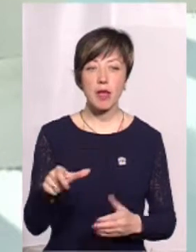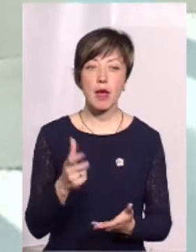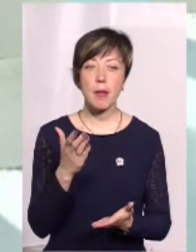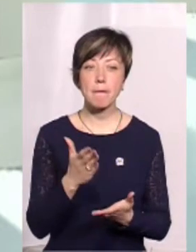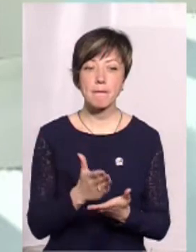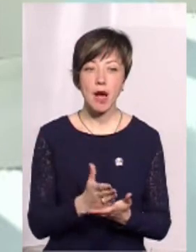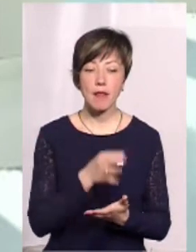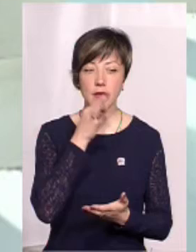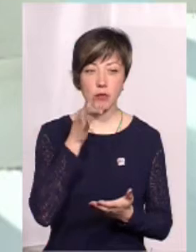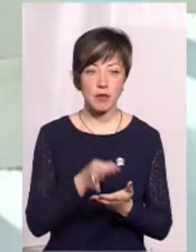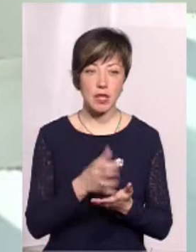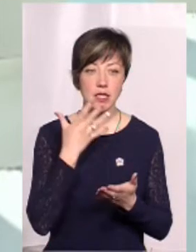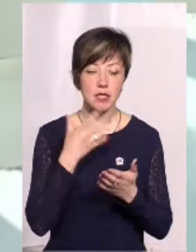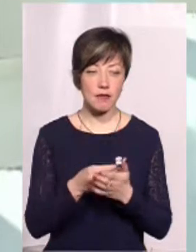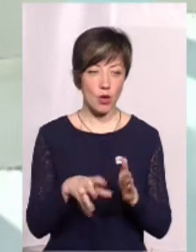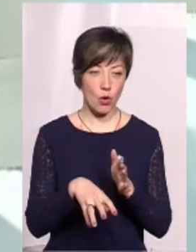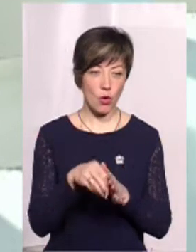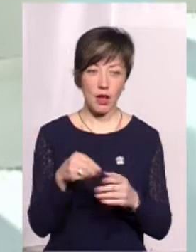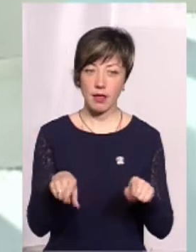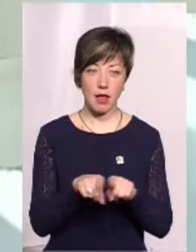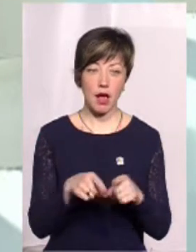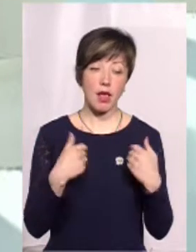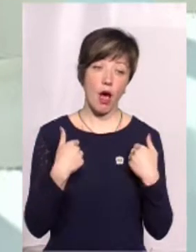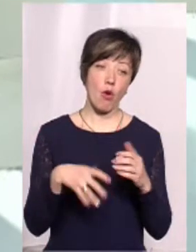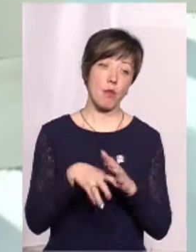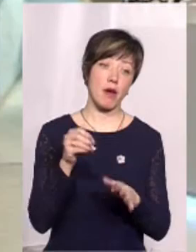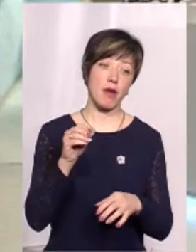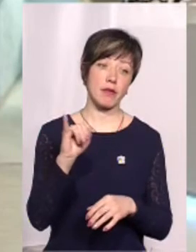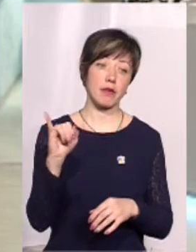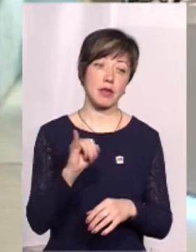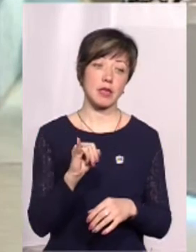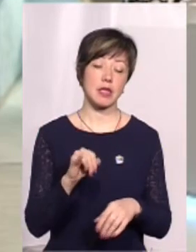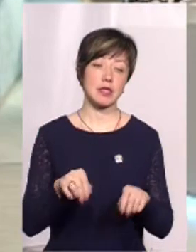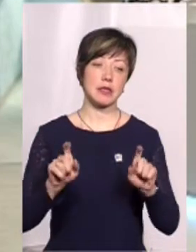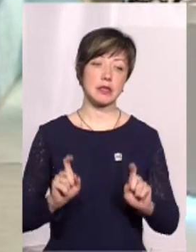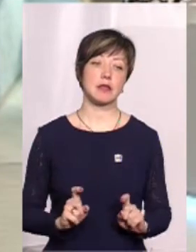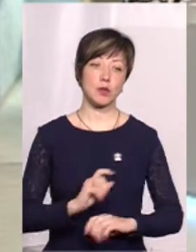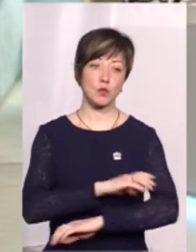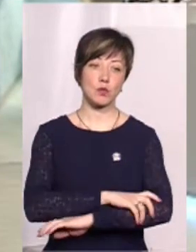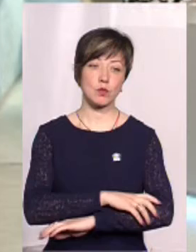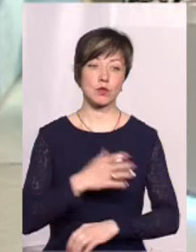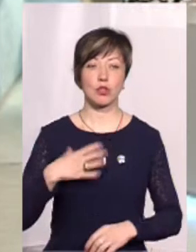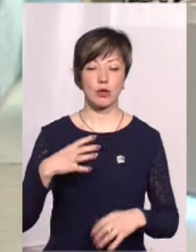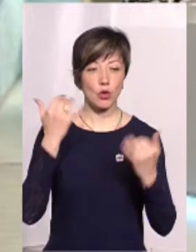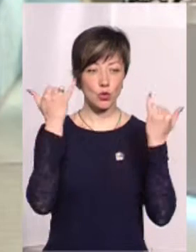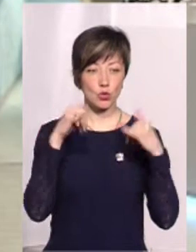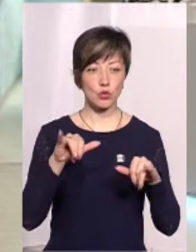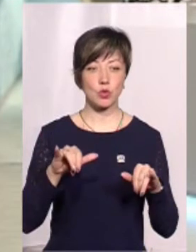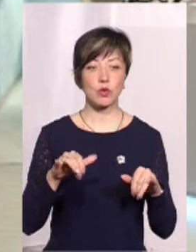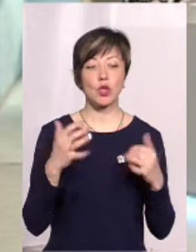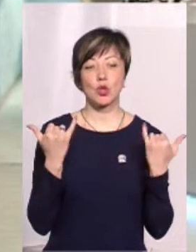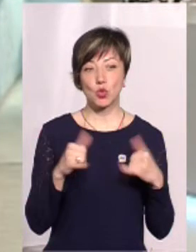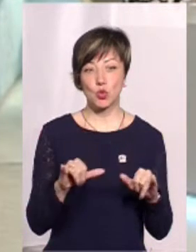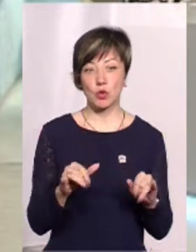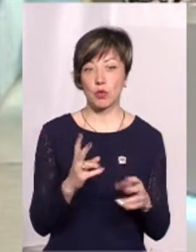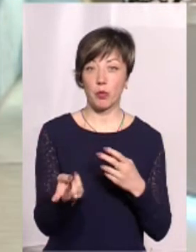мали відповідальність за свій голос. А не так, я обрав і сів, склав руки і чекаю чуда. От хтось прийде